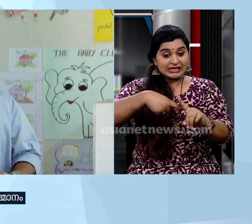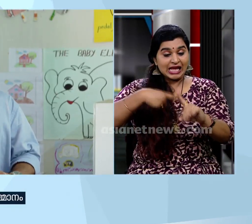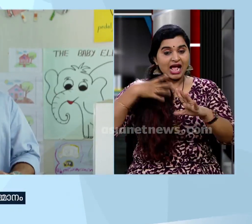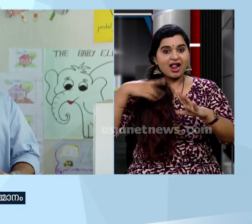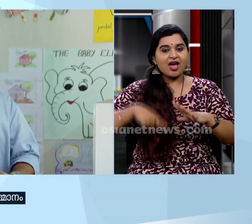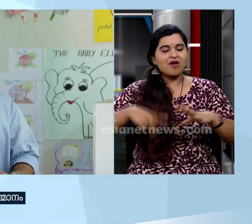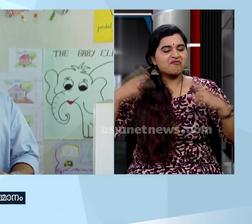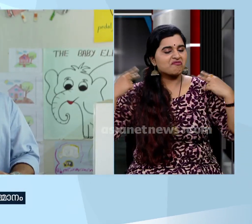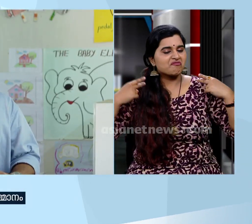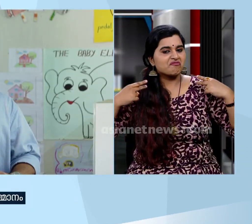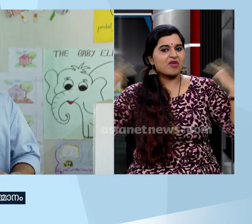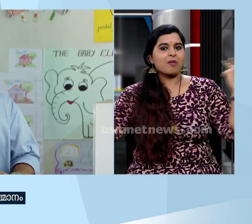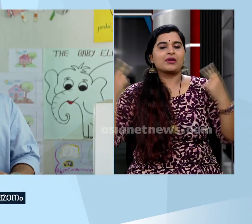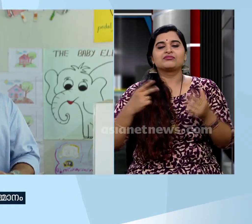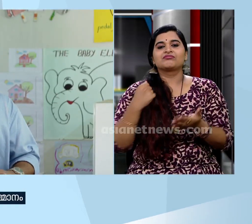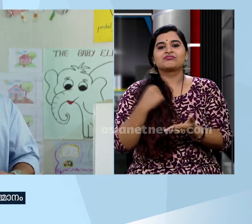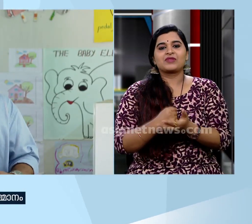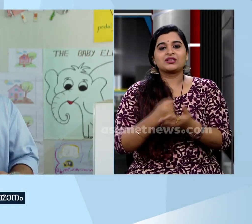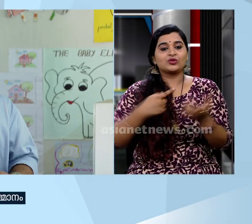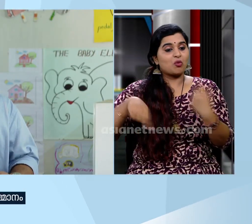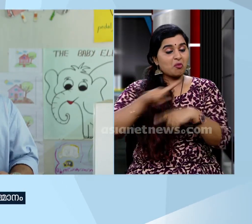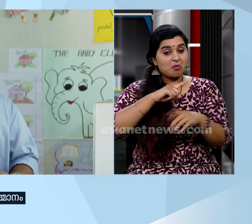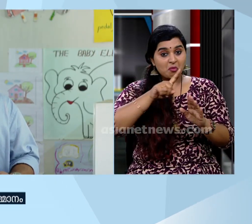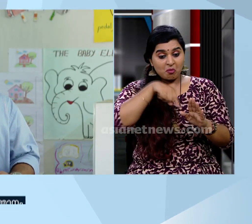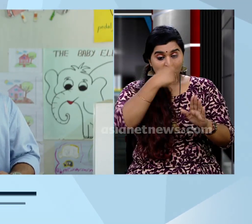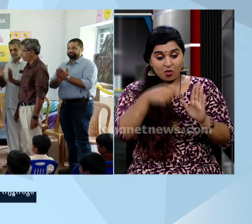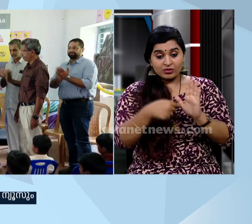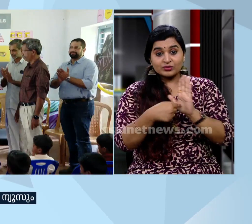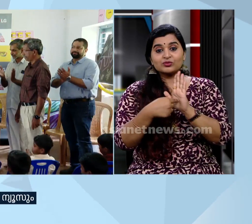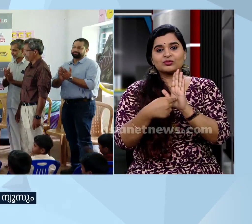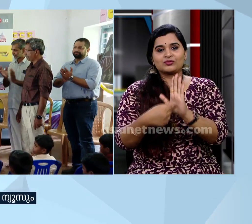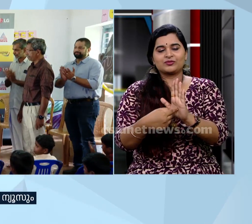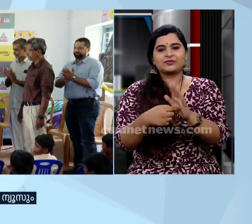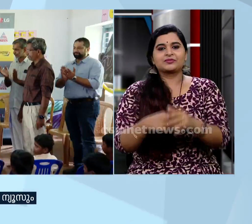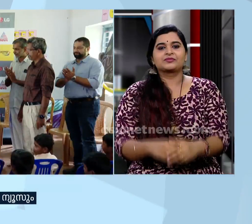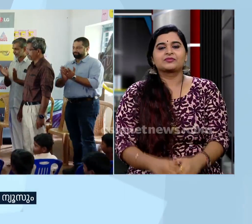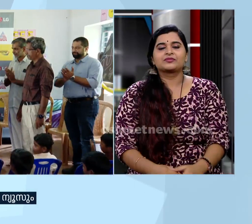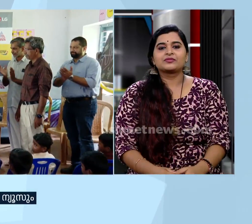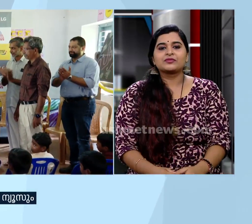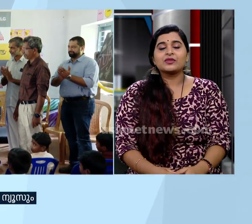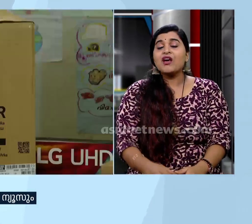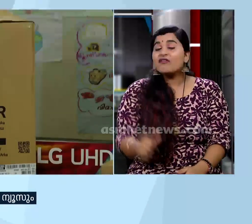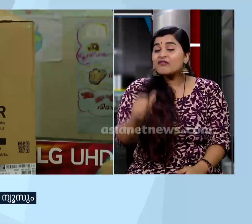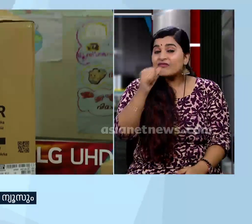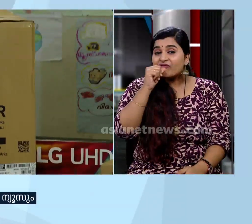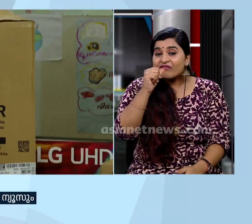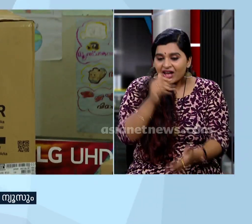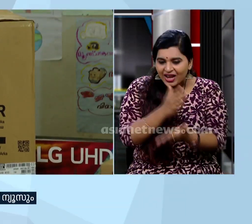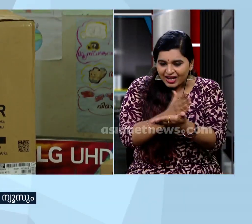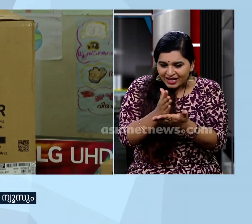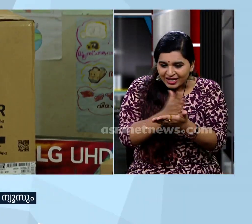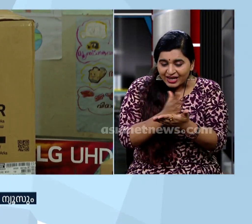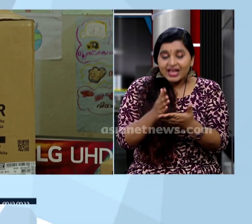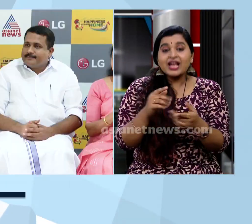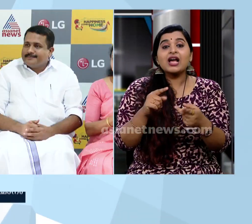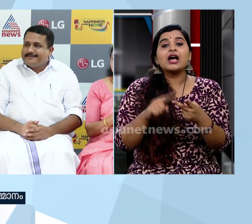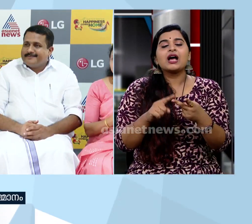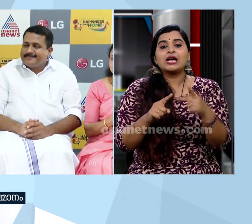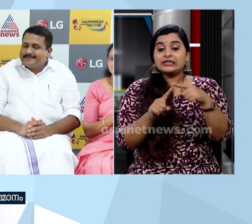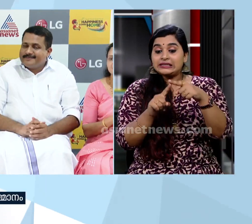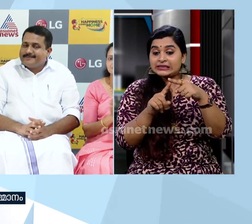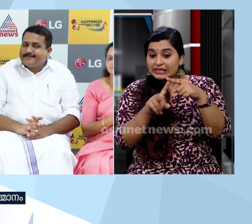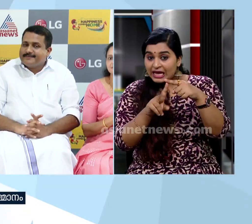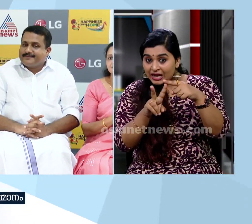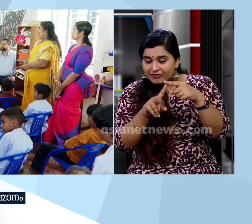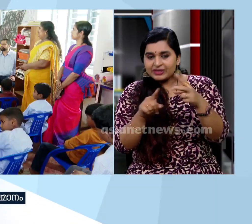കൊണ്ടുവരാനായിട്ടുള്ള ഒരു സ്റ്റെപ്പ് ഒന്നും കൂടിയുള്ള നിലയ്ക്ക് ഈ ഒരു സോഷ്യൽ കോസ്റ്റ് എടുക്കാനാണ് പറഞ്ഞത്. വാട്ടർ പ്യൂരിഫയർ, ടെലിവിഷൻ, ഫ്രിഡ്ജ് എന്നിങ്ങനെ സ്കൂളിന്റെ ആവശ്യം